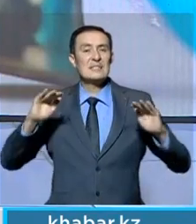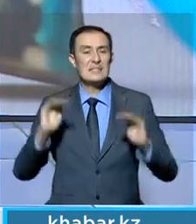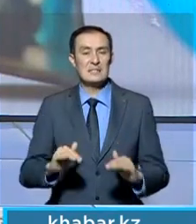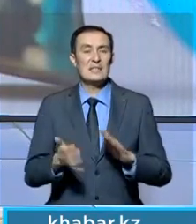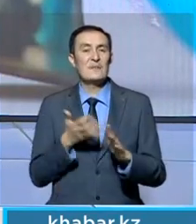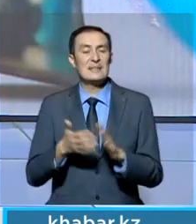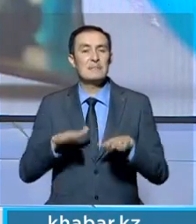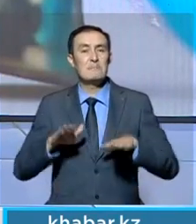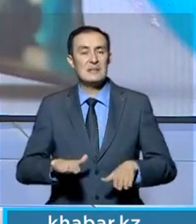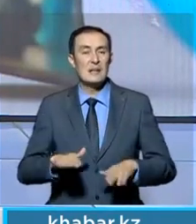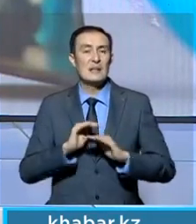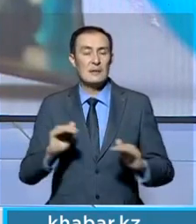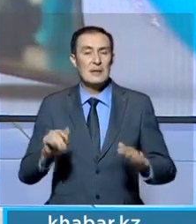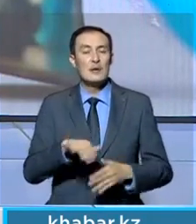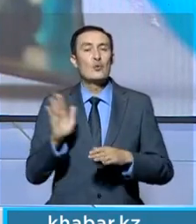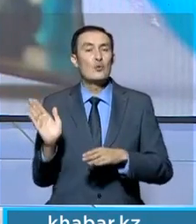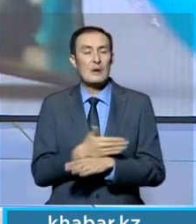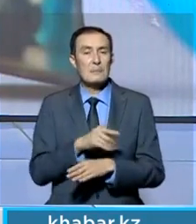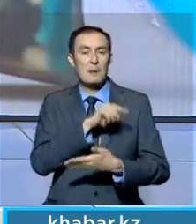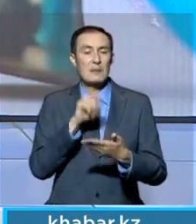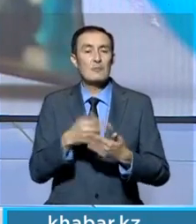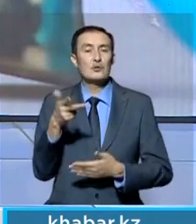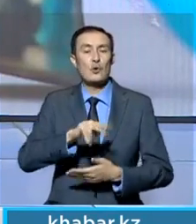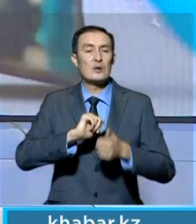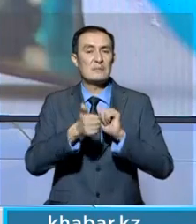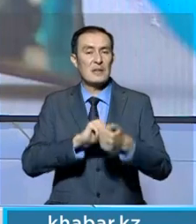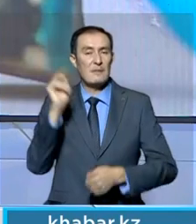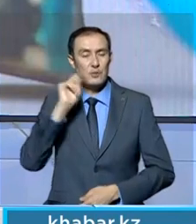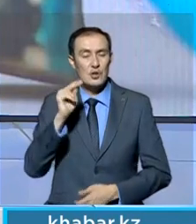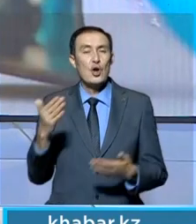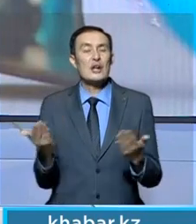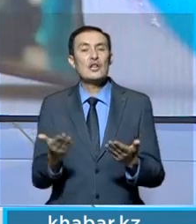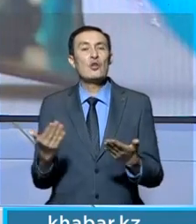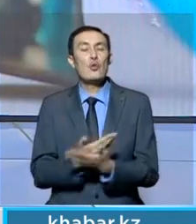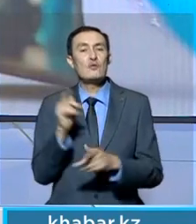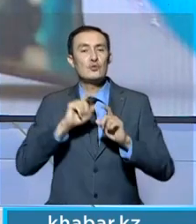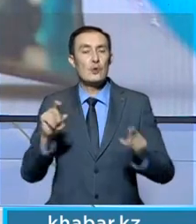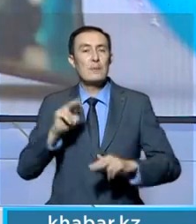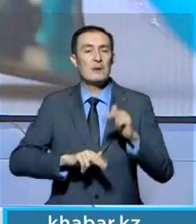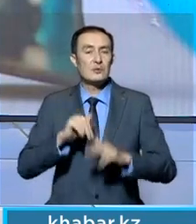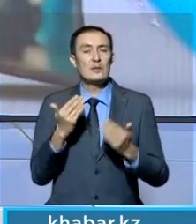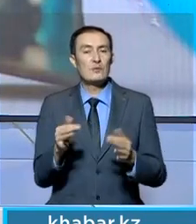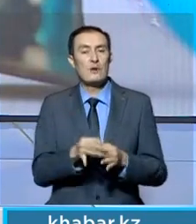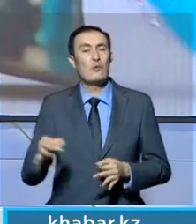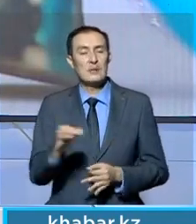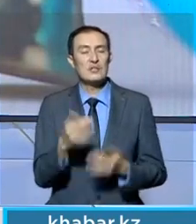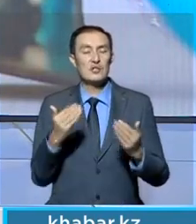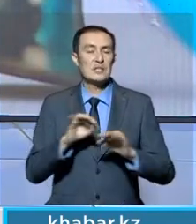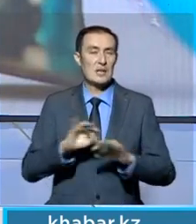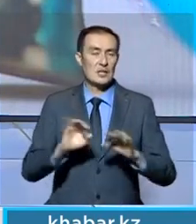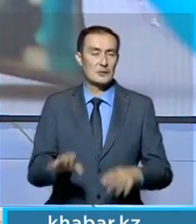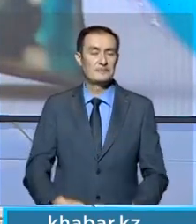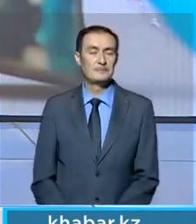дефицит ученических мест и снять проблему трехсменного обучения. О том, какие новые учебные заведения появились в регионах, расскажет наш корреспондент